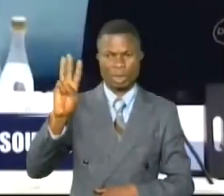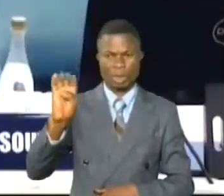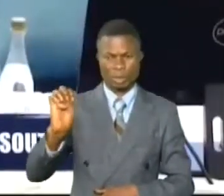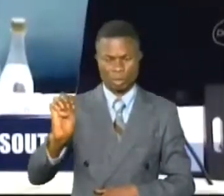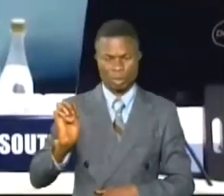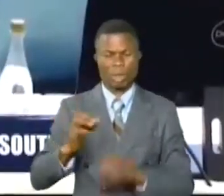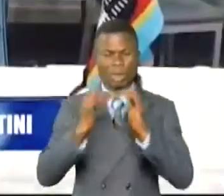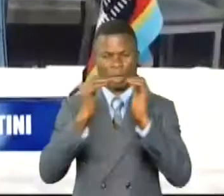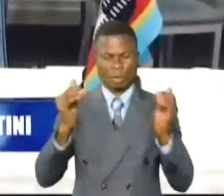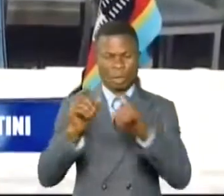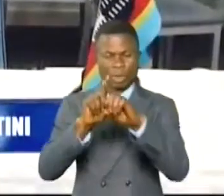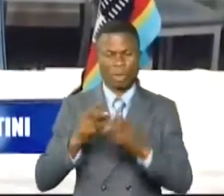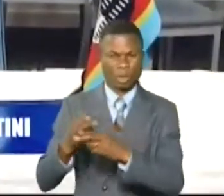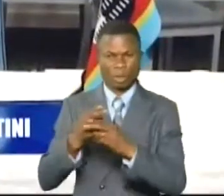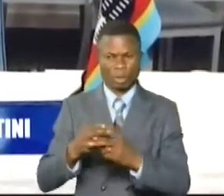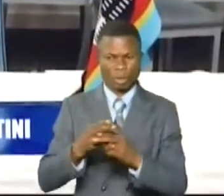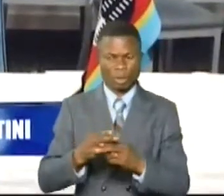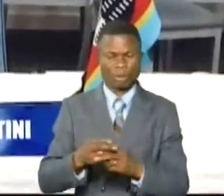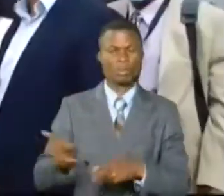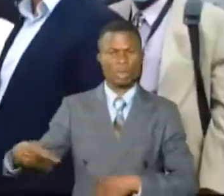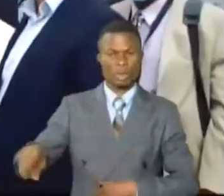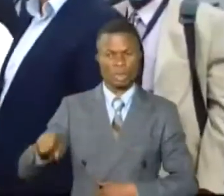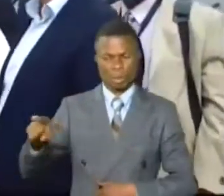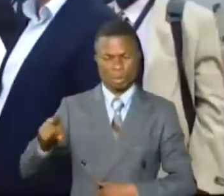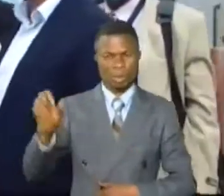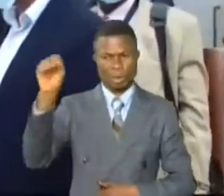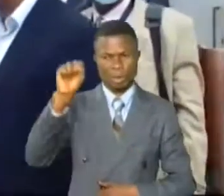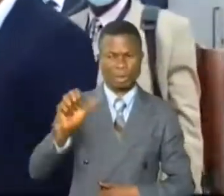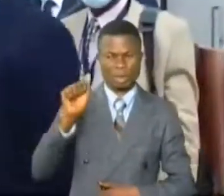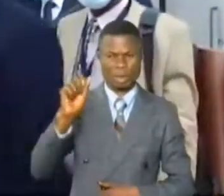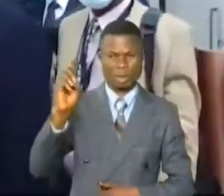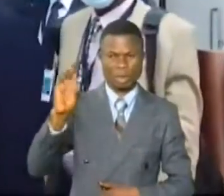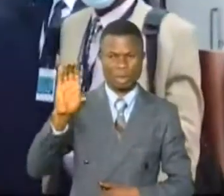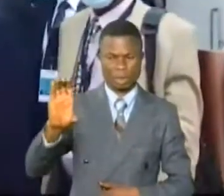de la sécurité dans la sous-région SADC.